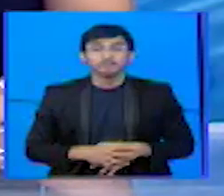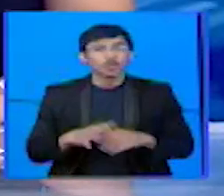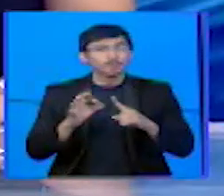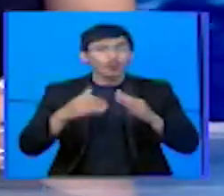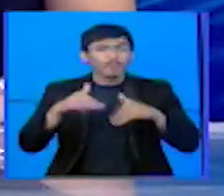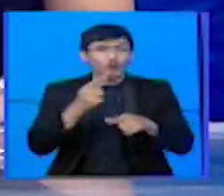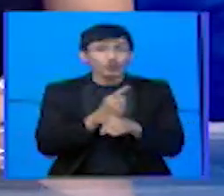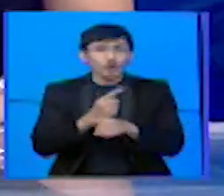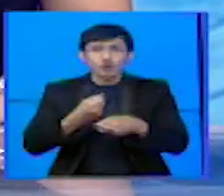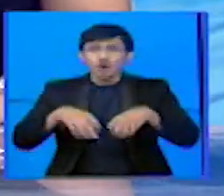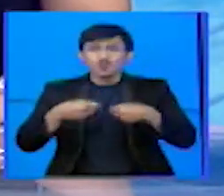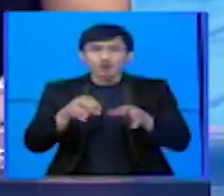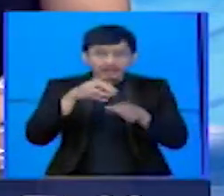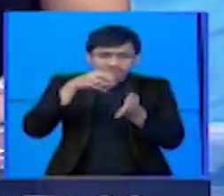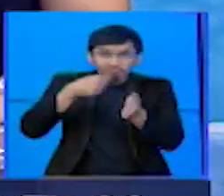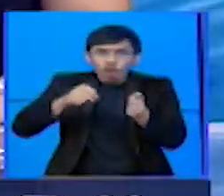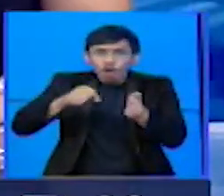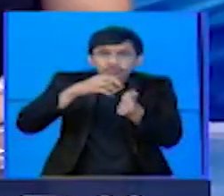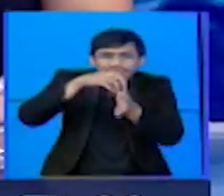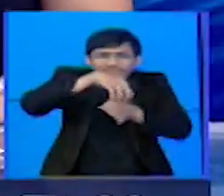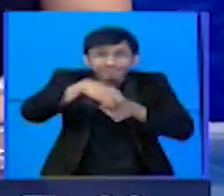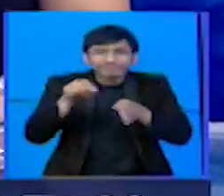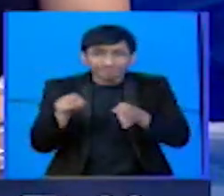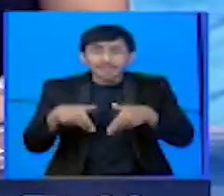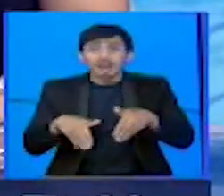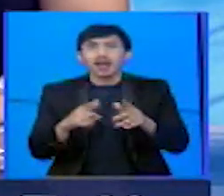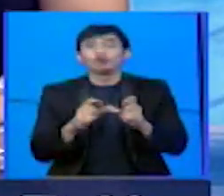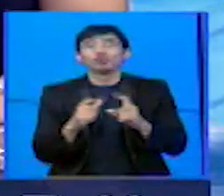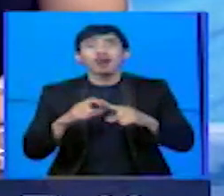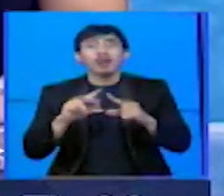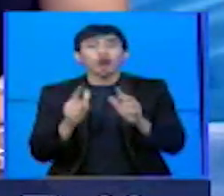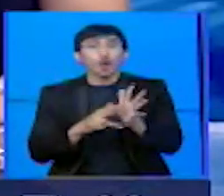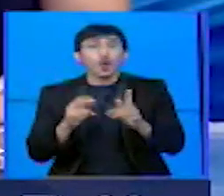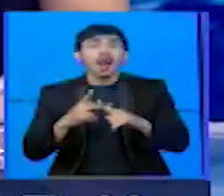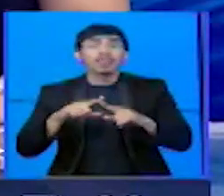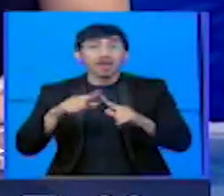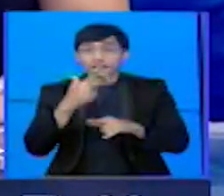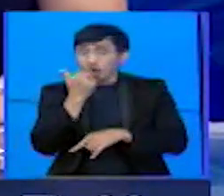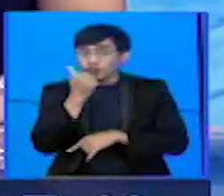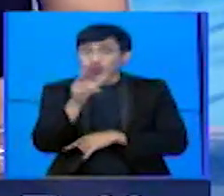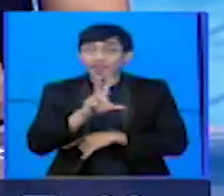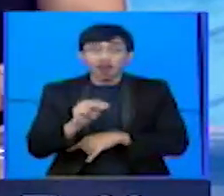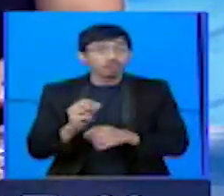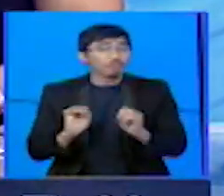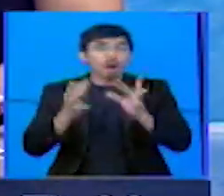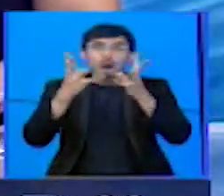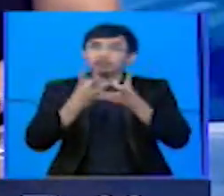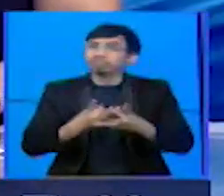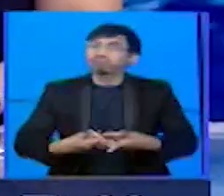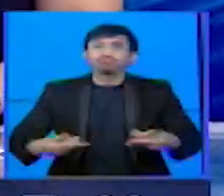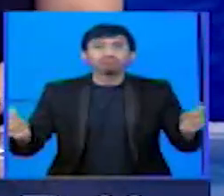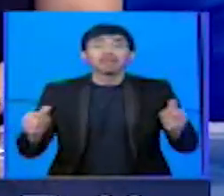Pemirsa, puluhan kios pedagang onderdil motor di Jalan Soekarno-Hatta, Bandung, Jawa Barat, ludes terbakar. Dugaan sementara penyebab kebakaran